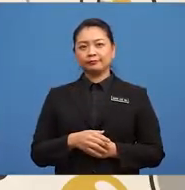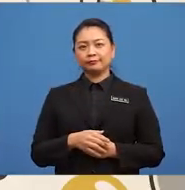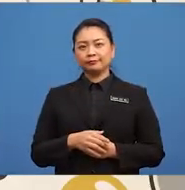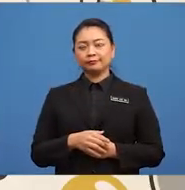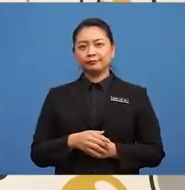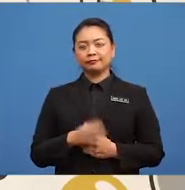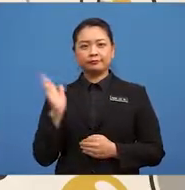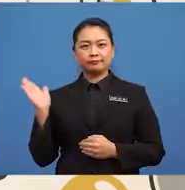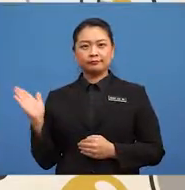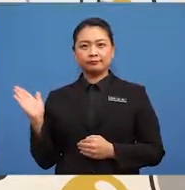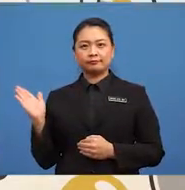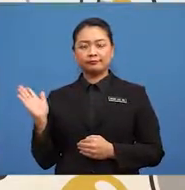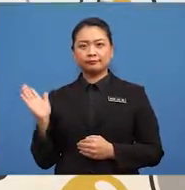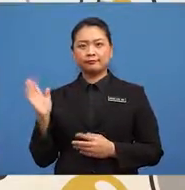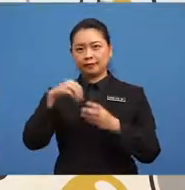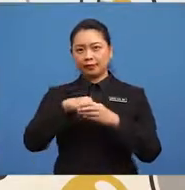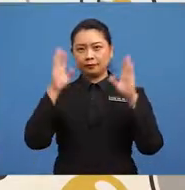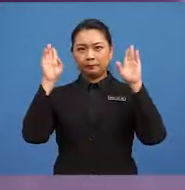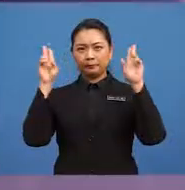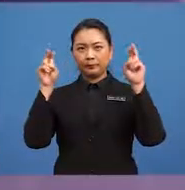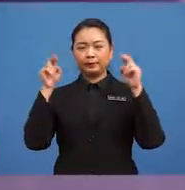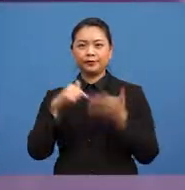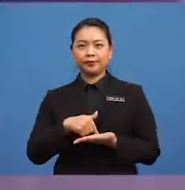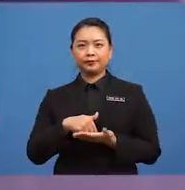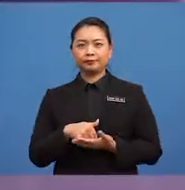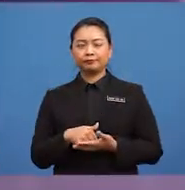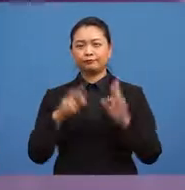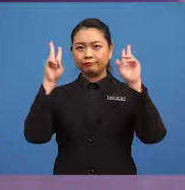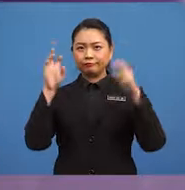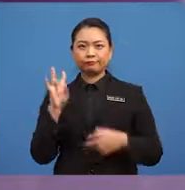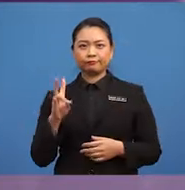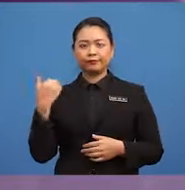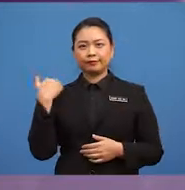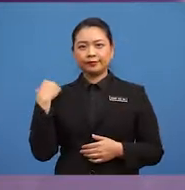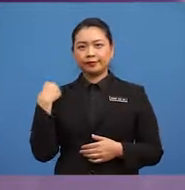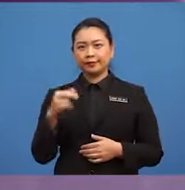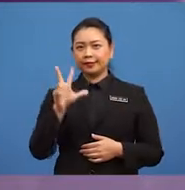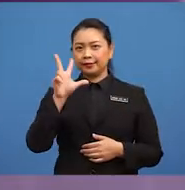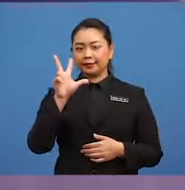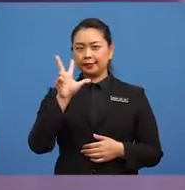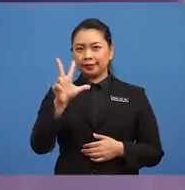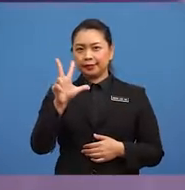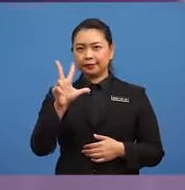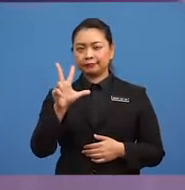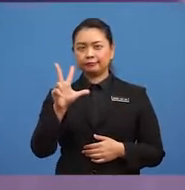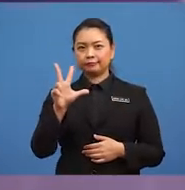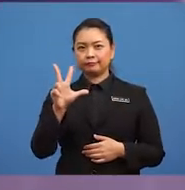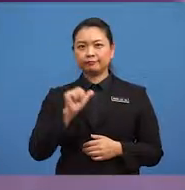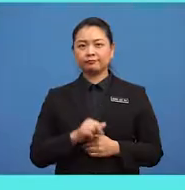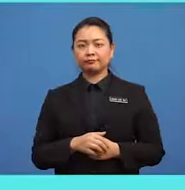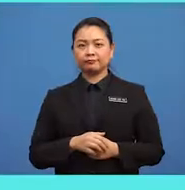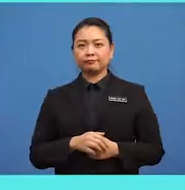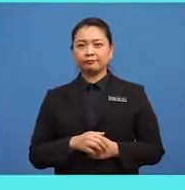kandungan yang terdapat dalam bab ini. Bab 7 ini terdiri daripada 3 standard kandungan,